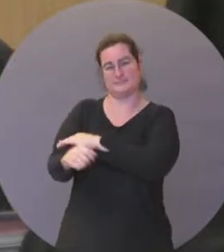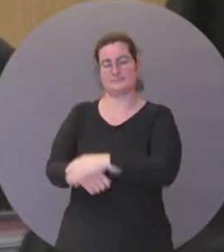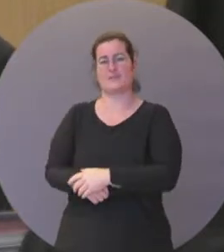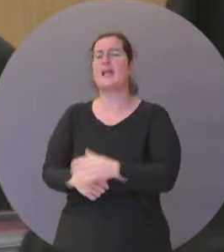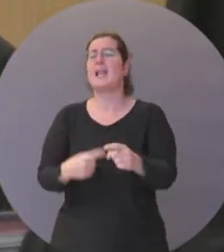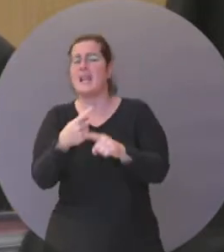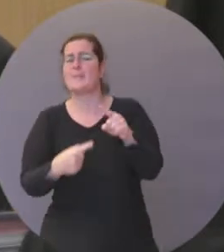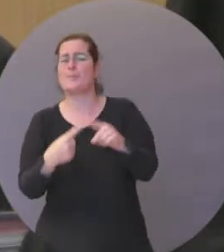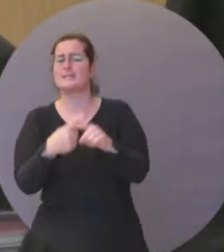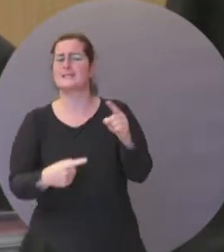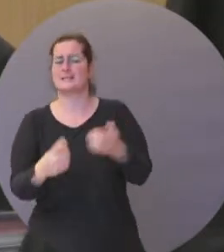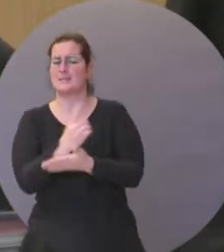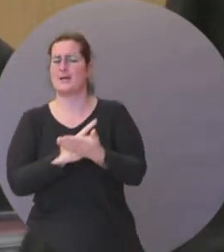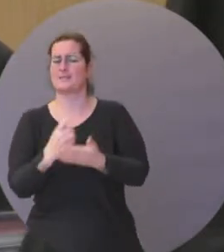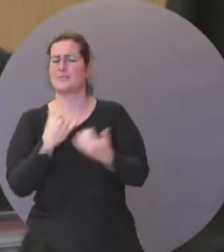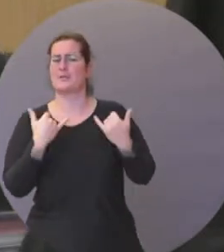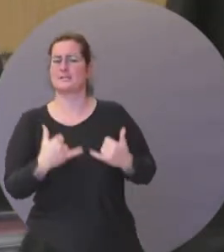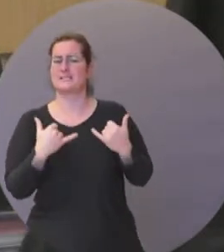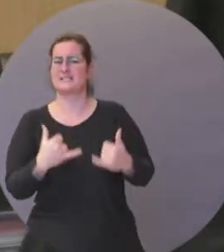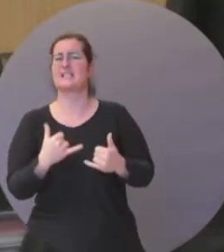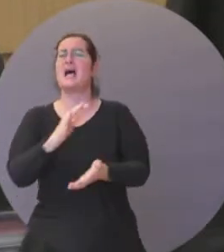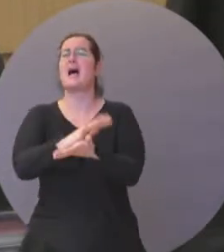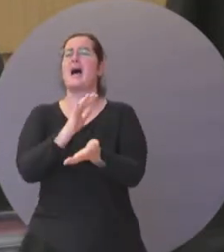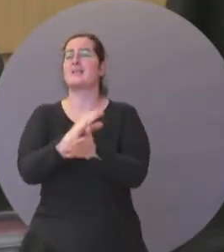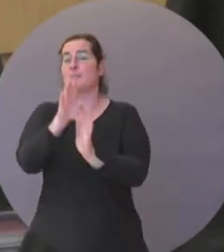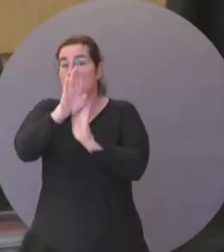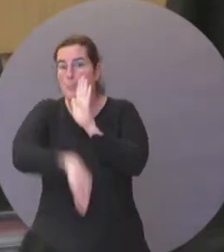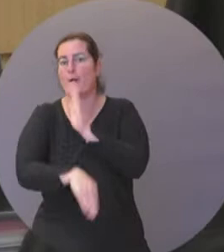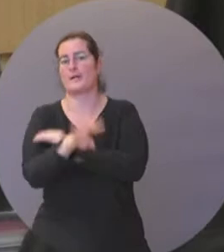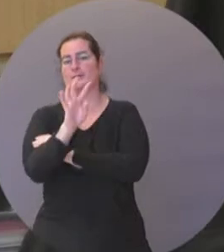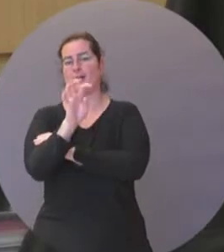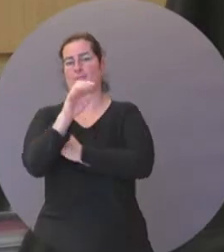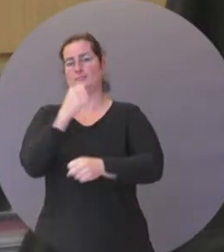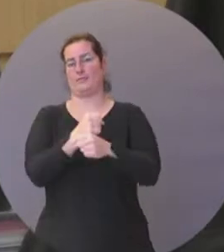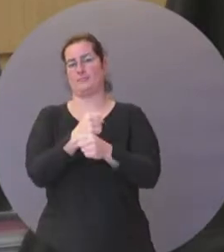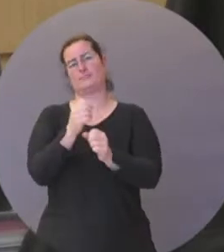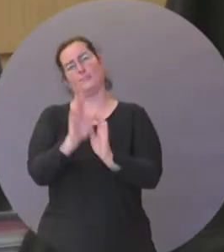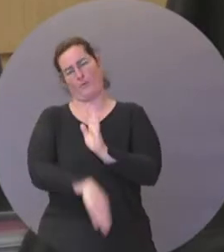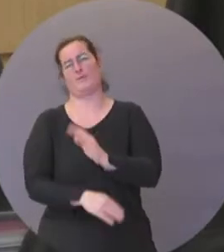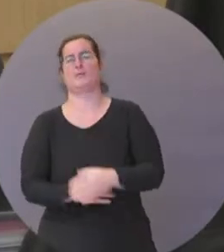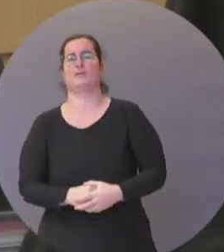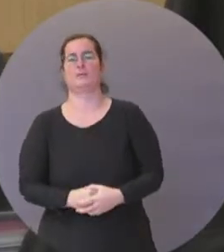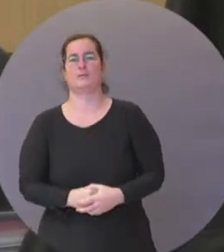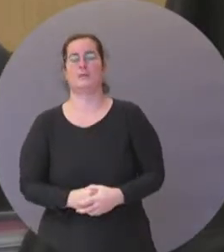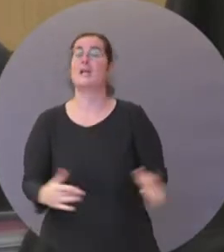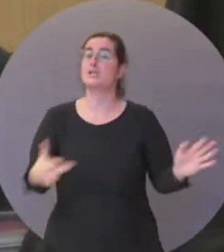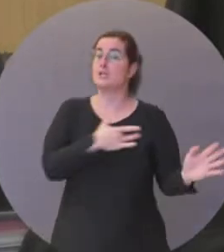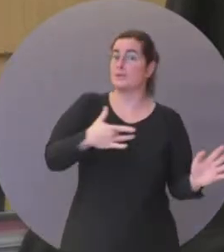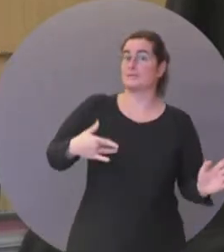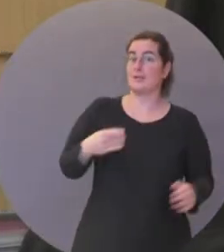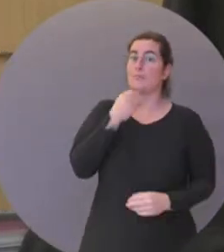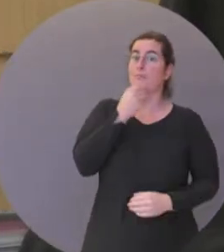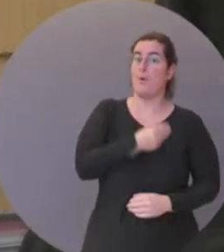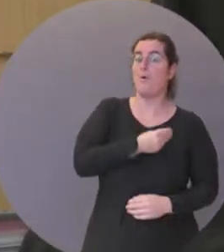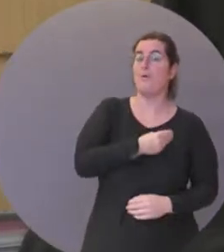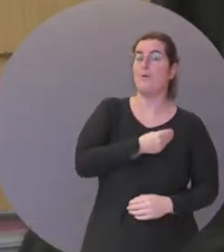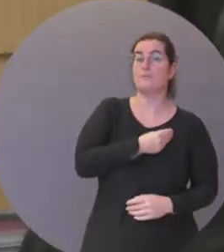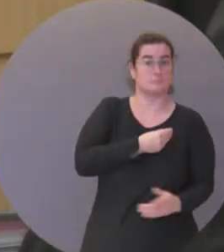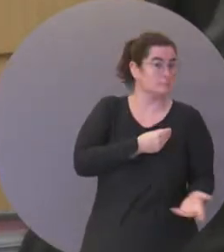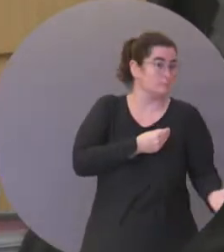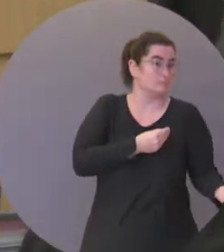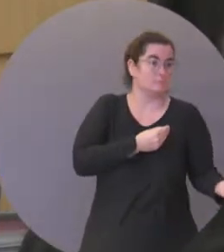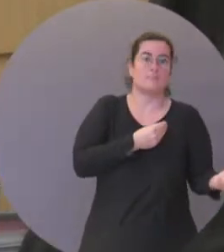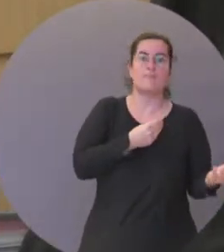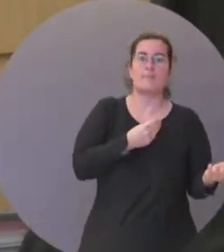RSA et de maritime ont moins de 40 ans quand on est bien portant on a forcément vocation ne serait-ce